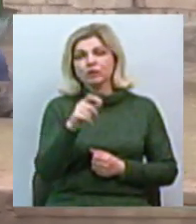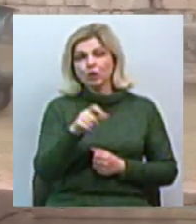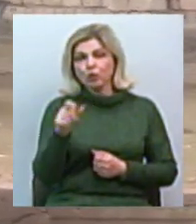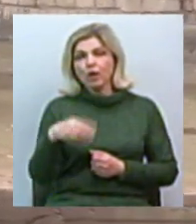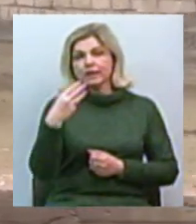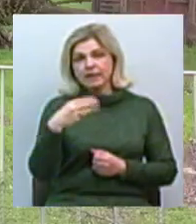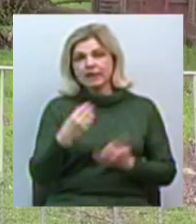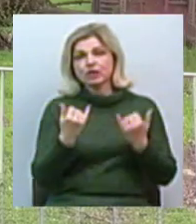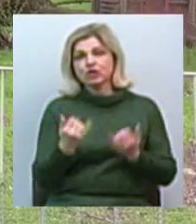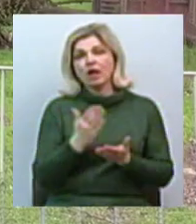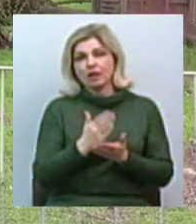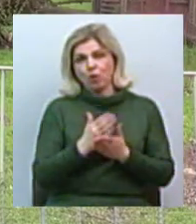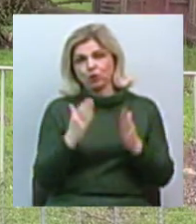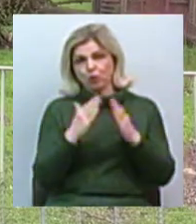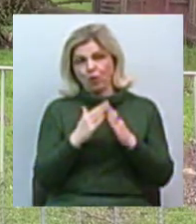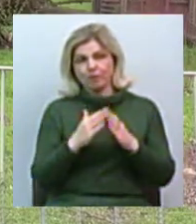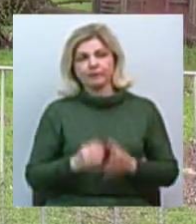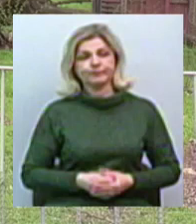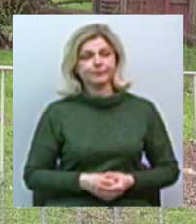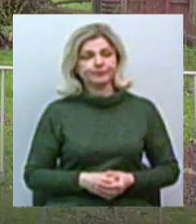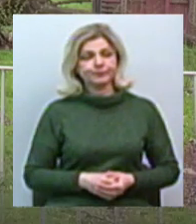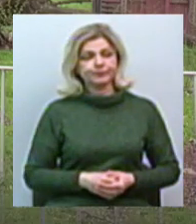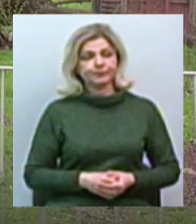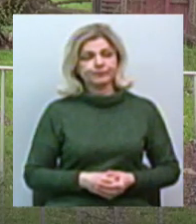зараз знаходяться вдома.